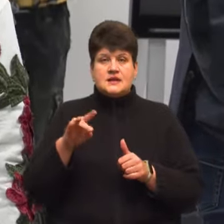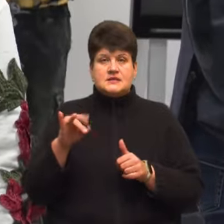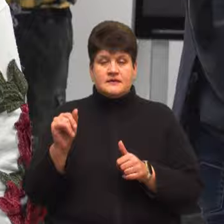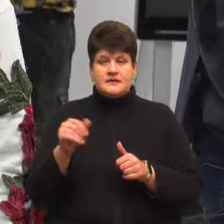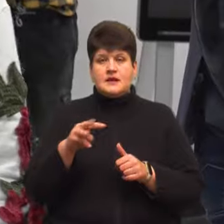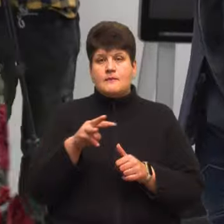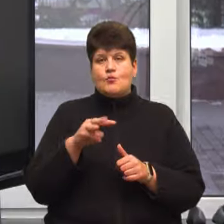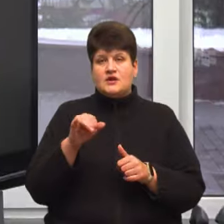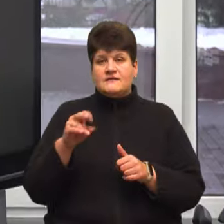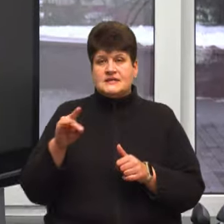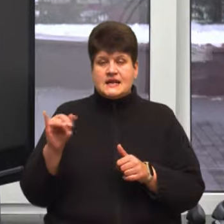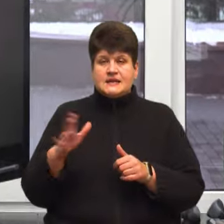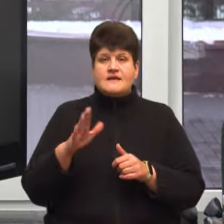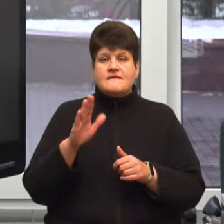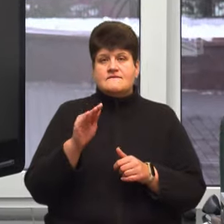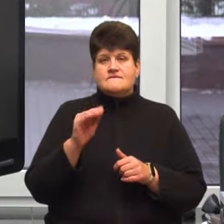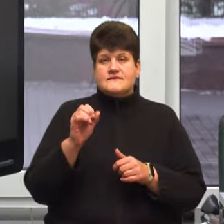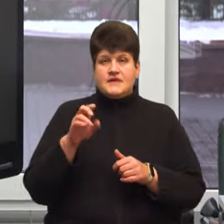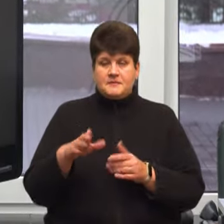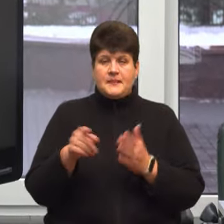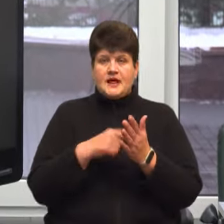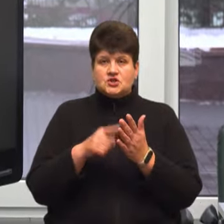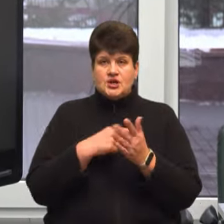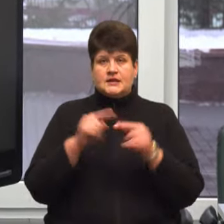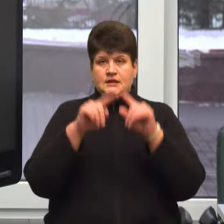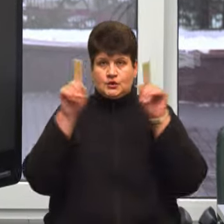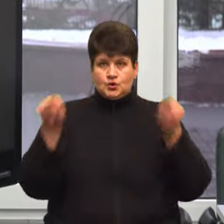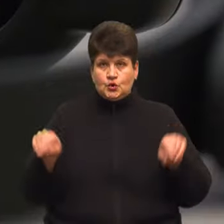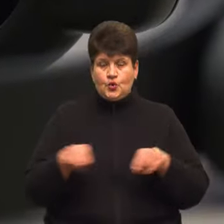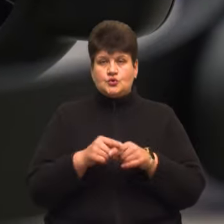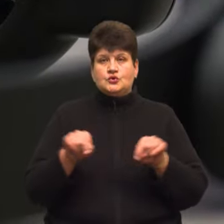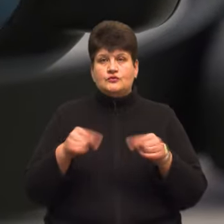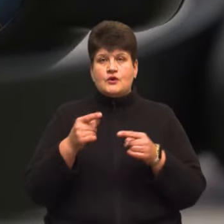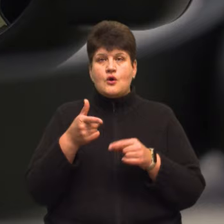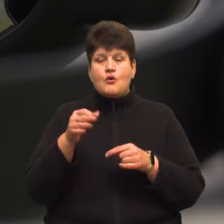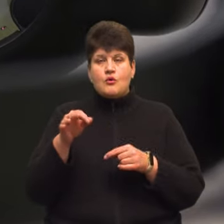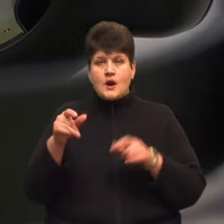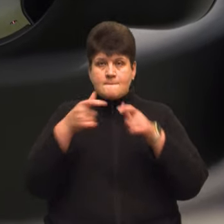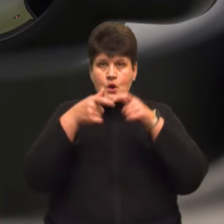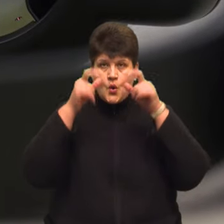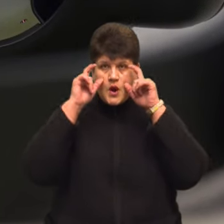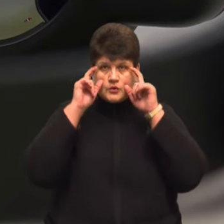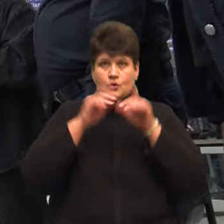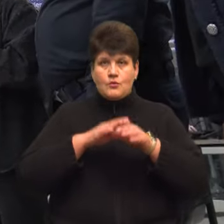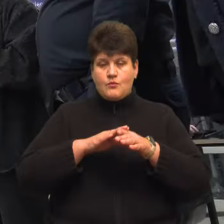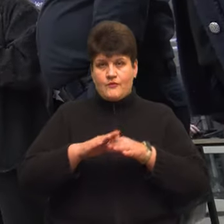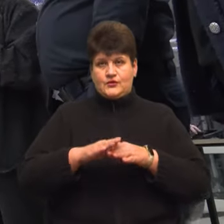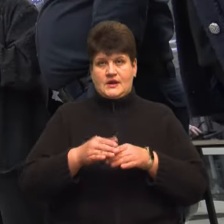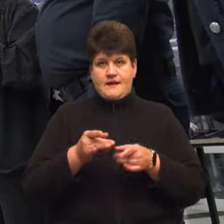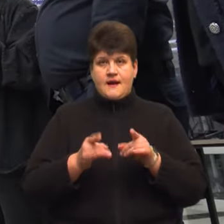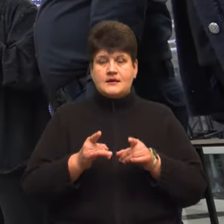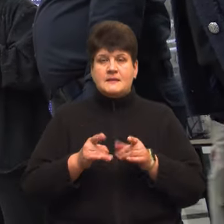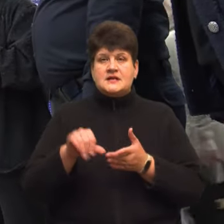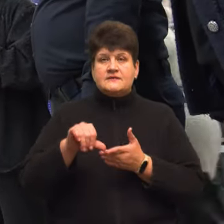хаб простір обладнаний планшетами цифровою дошкою інструментами для створення голограм та окулярами доповненої реальності представниця